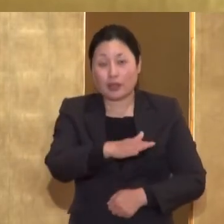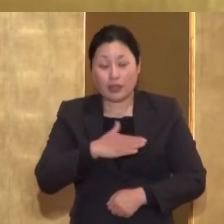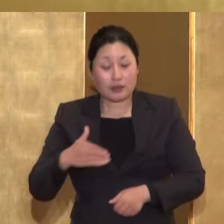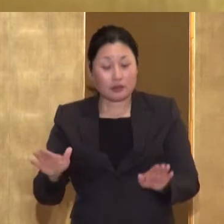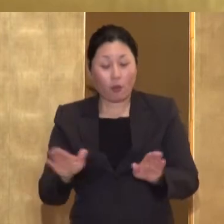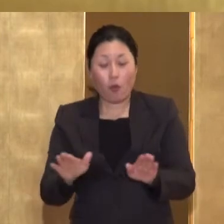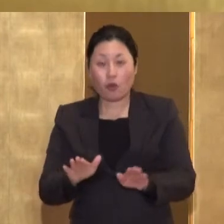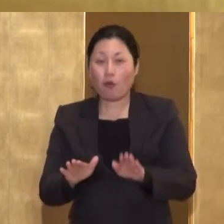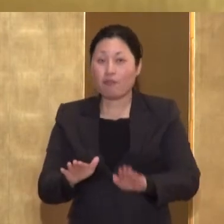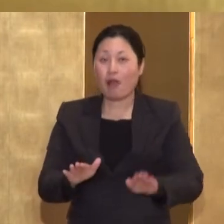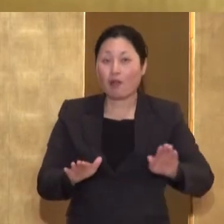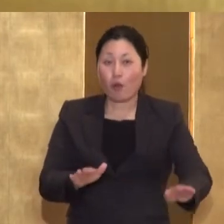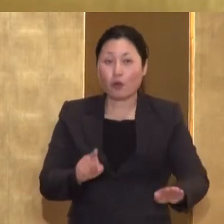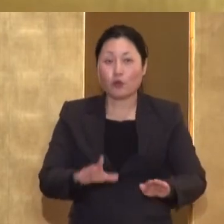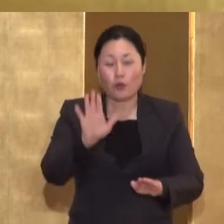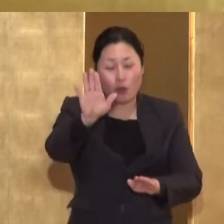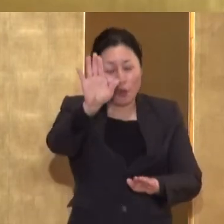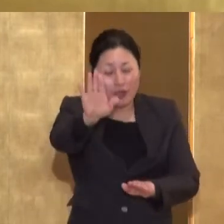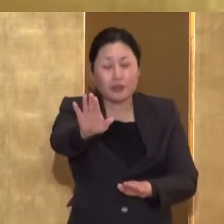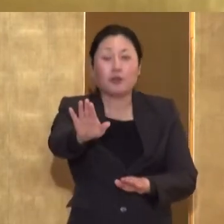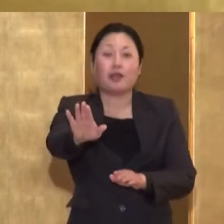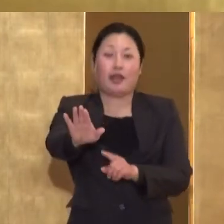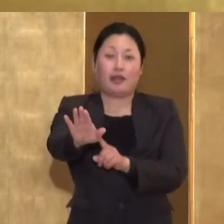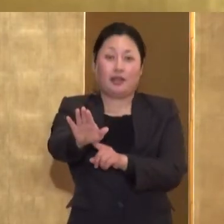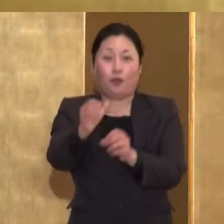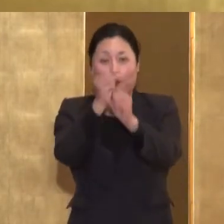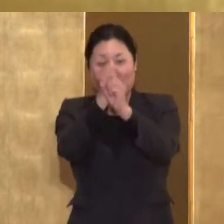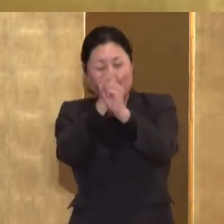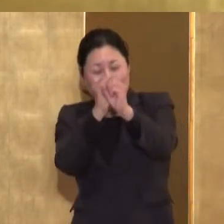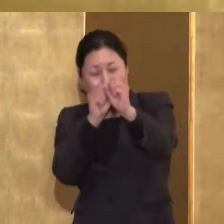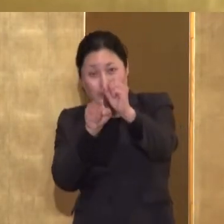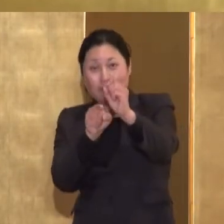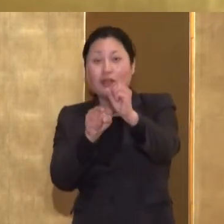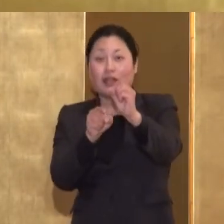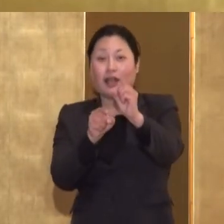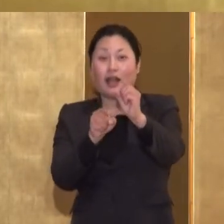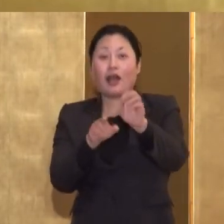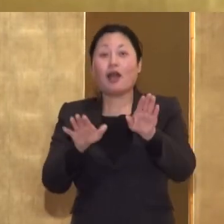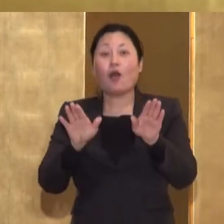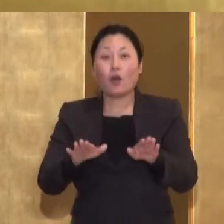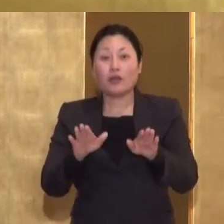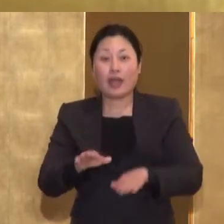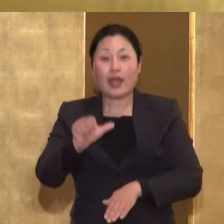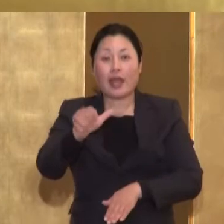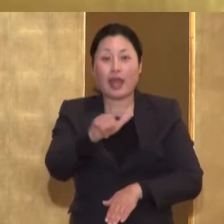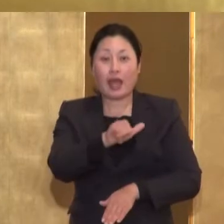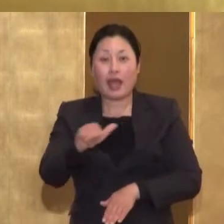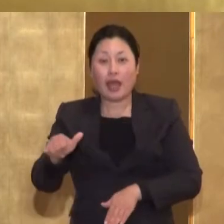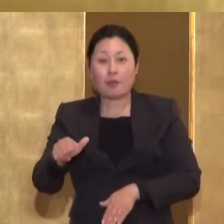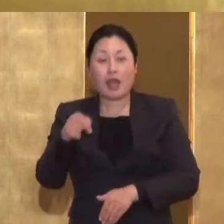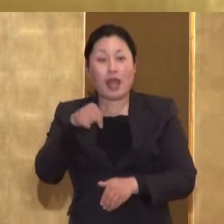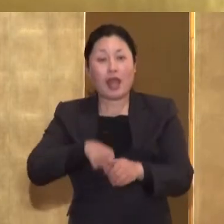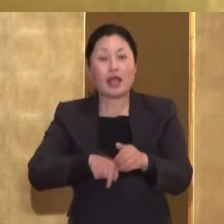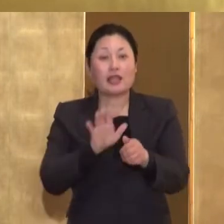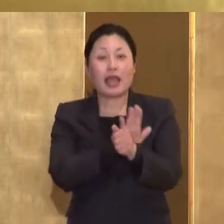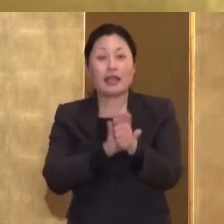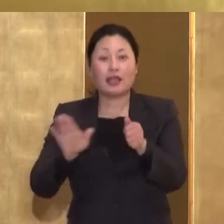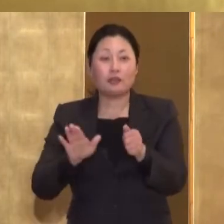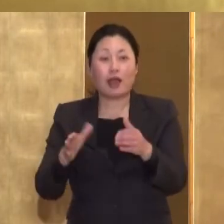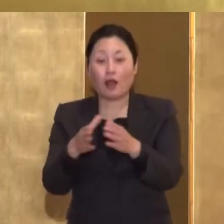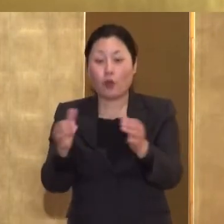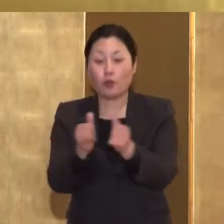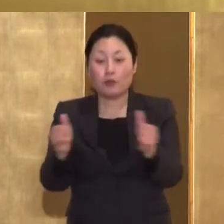孫、その先の未来を見据えながら、本年安倍内閣は国民の皆様と